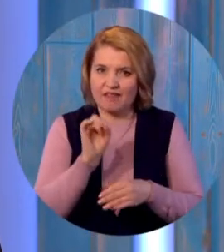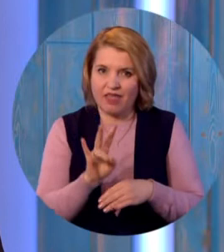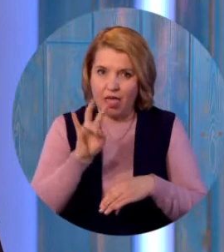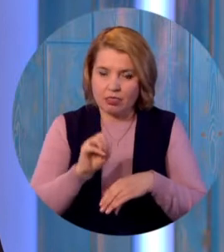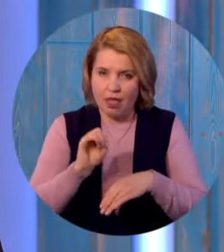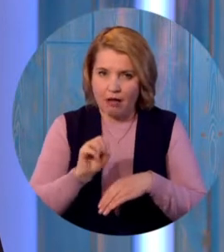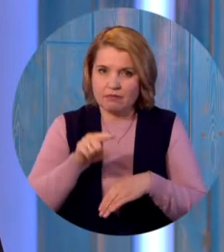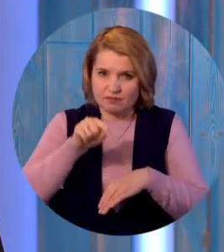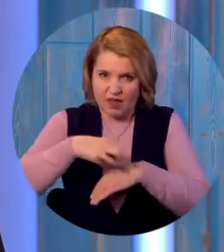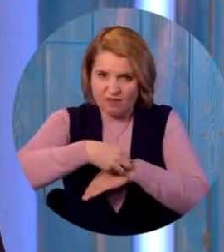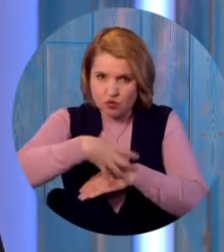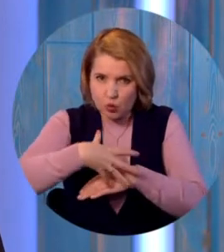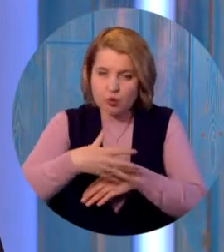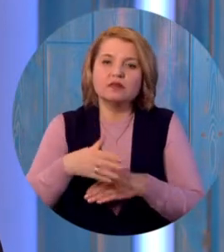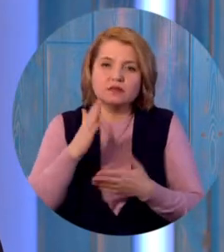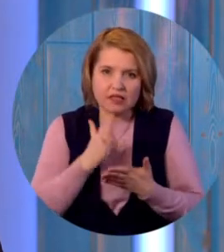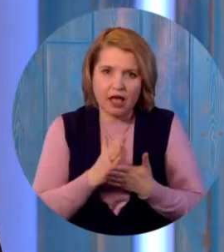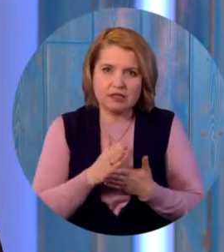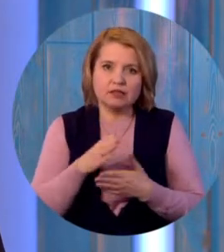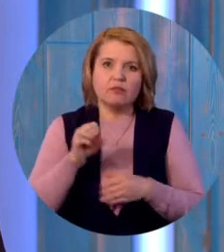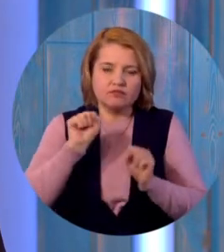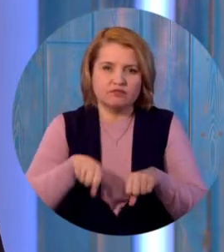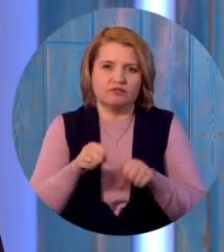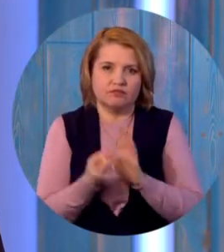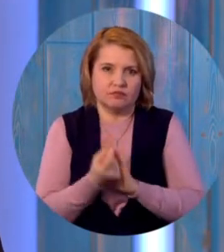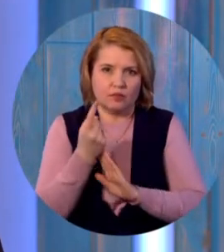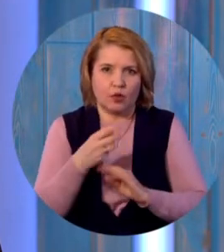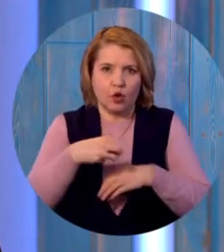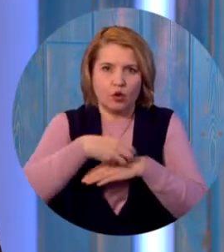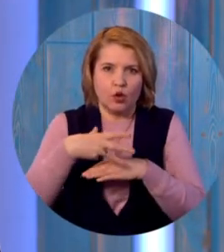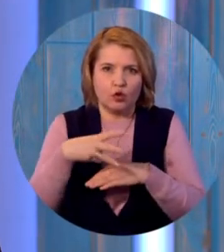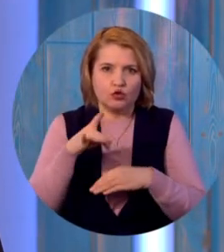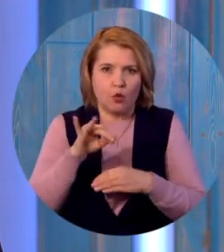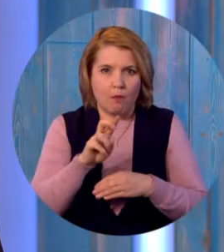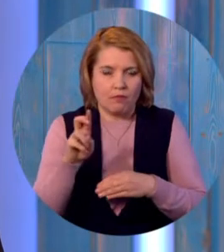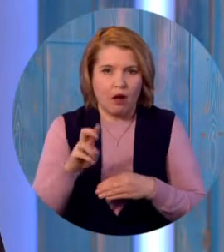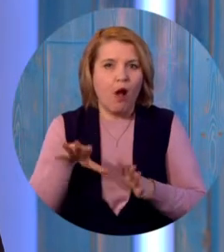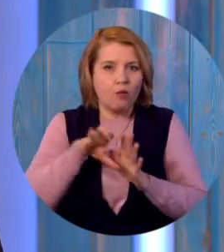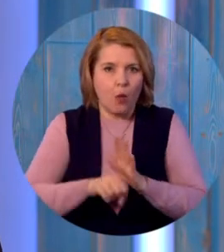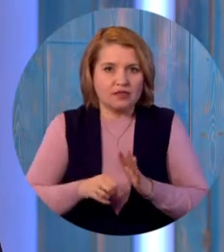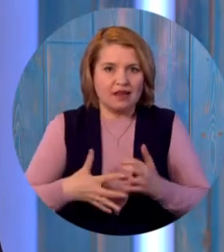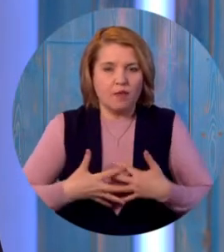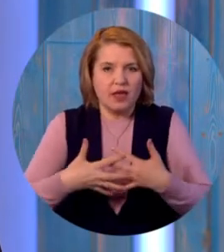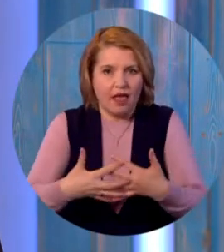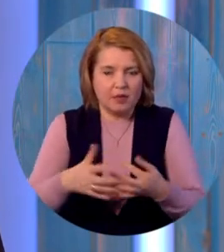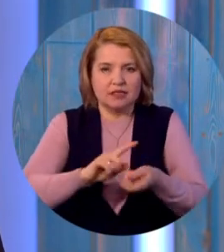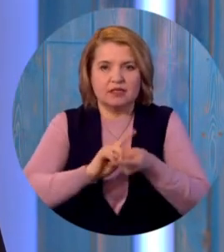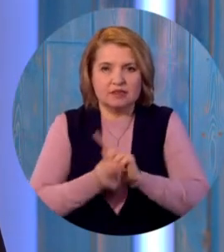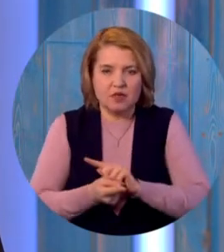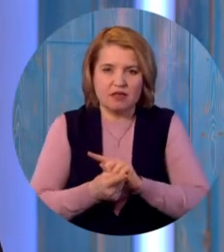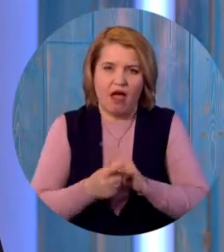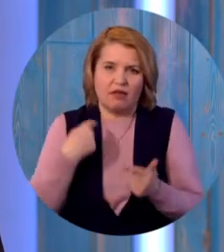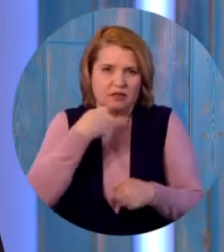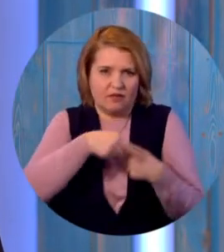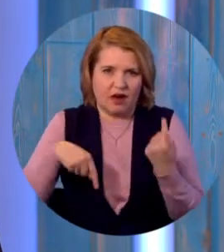риск тромбообразования. Кровь сгущается в этой вене, и это может спровоцировать. Тем более после беременности изменяется гормональный